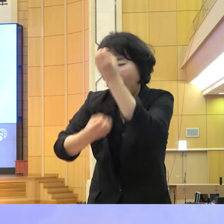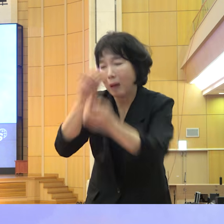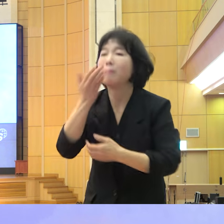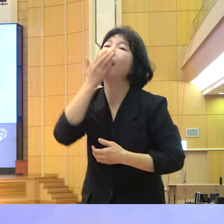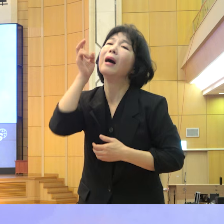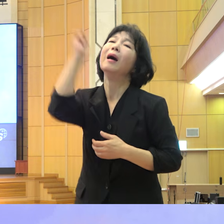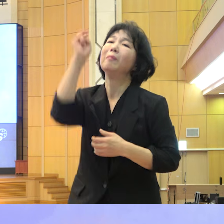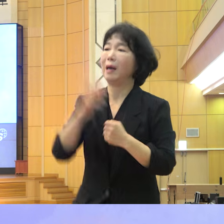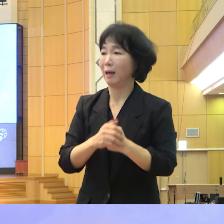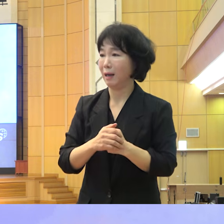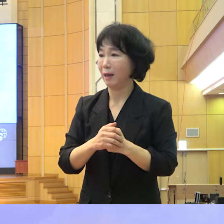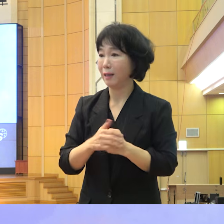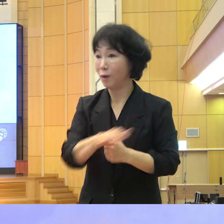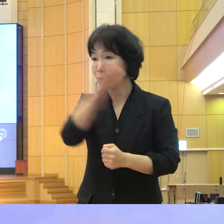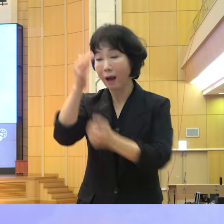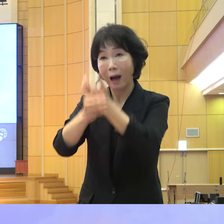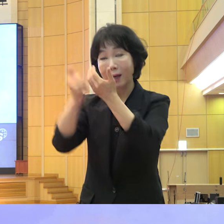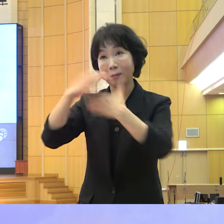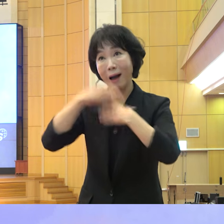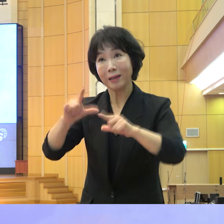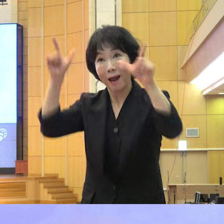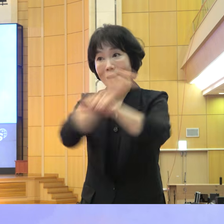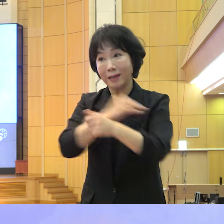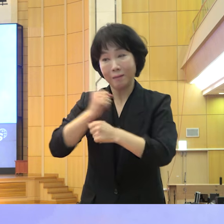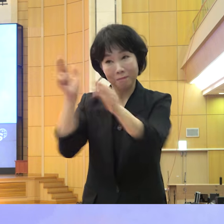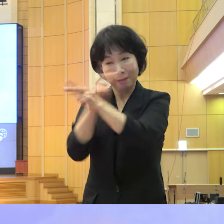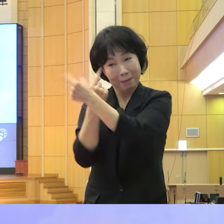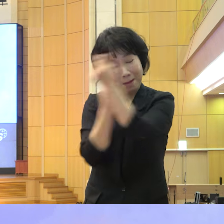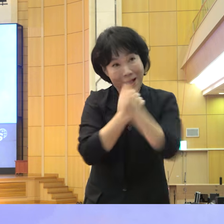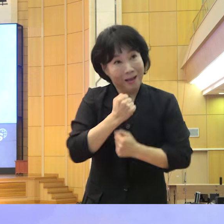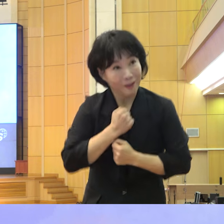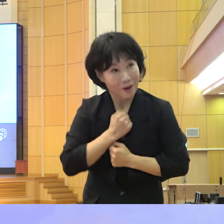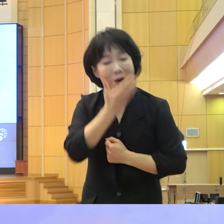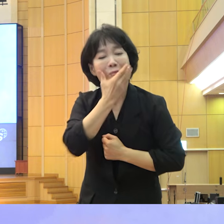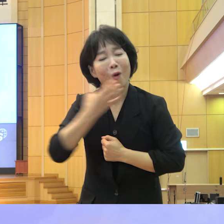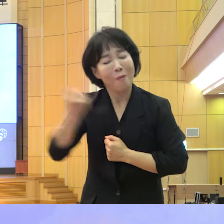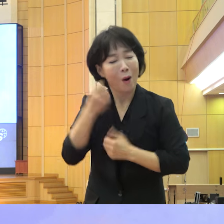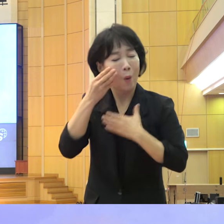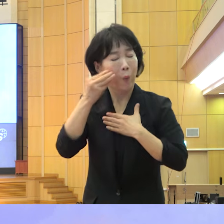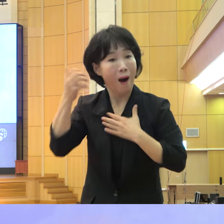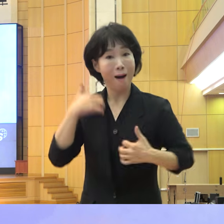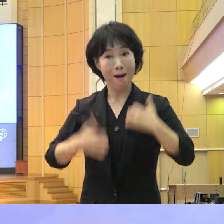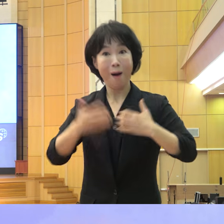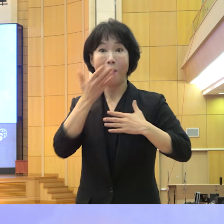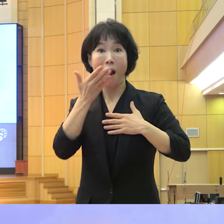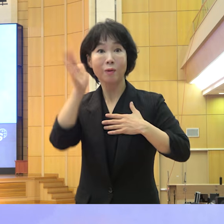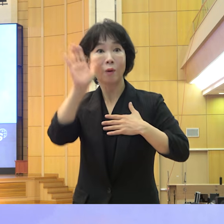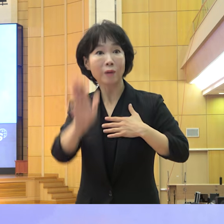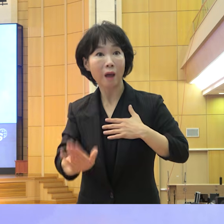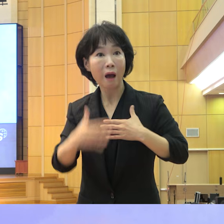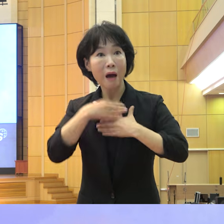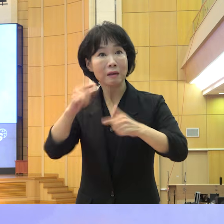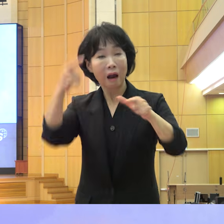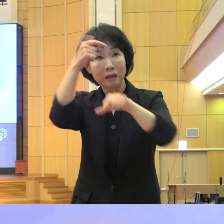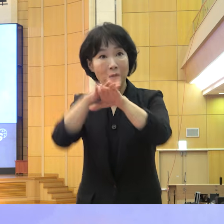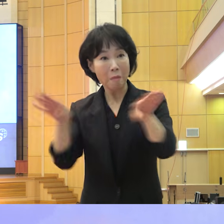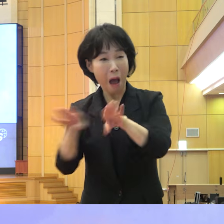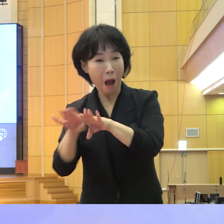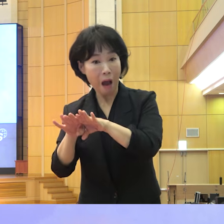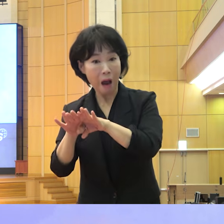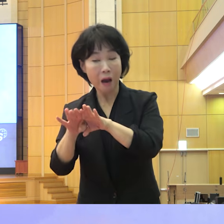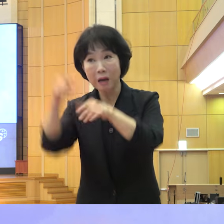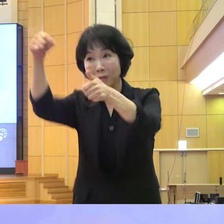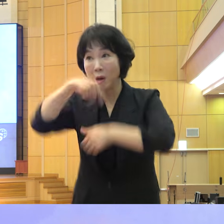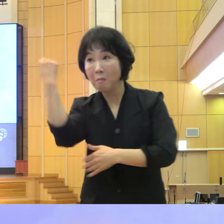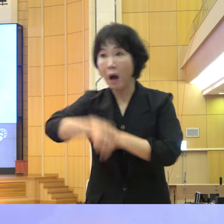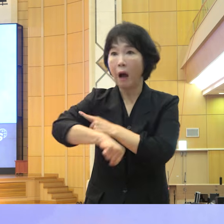내가 하나님의 안식일을 잘 지켜서 복을 받아서 누리면 더욱 좋겠지만 그렇지 않고 안식일 안 지키면 위해서 나에게